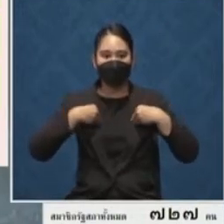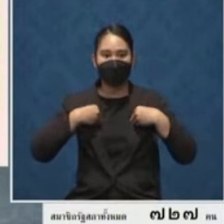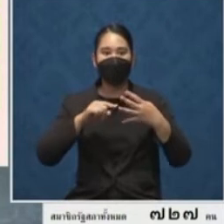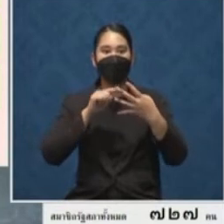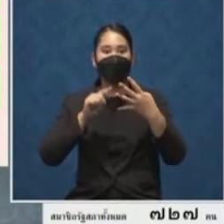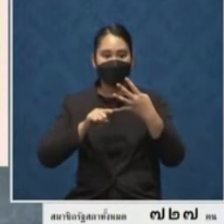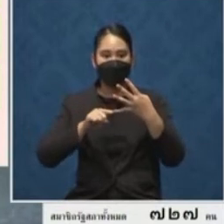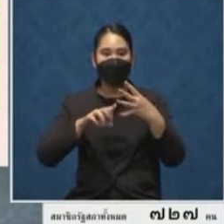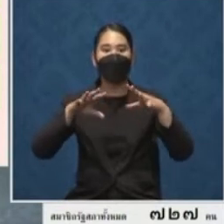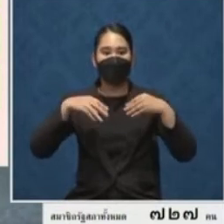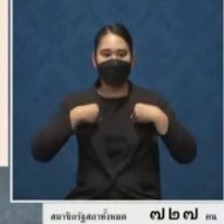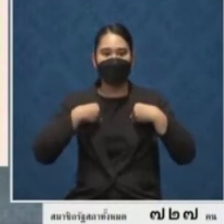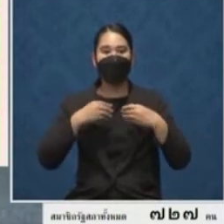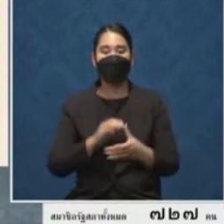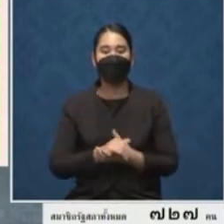รับหลักการครับ